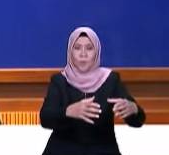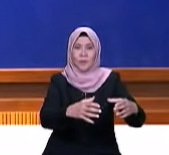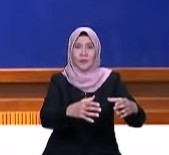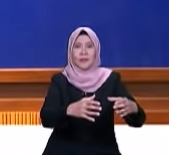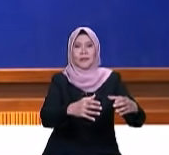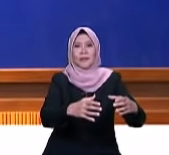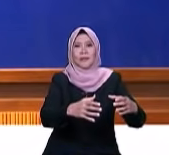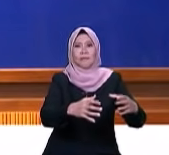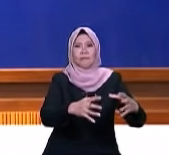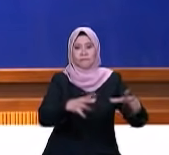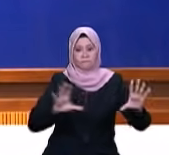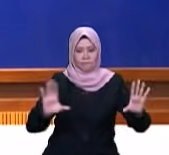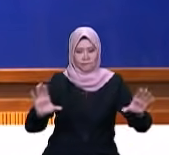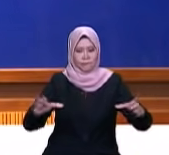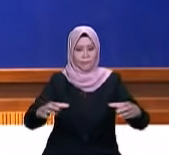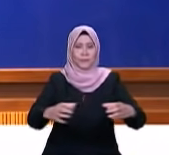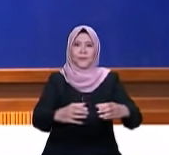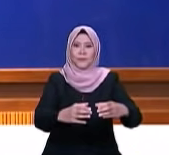solidariti bersama,